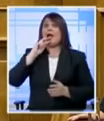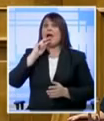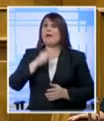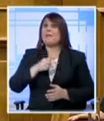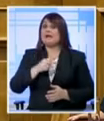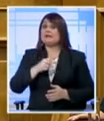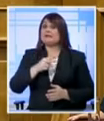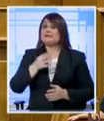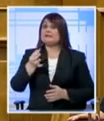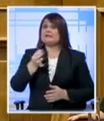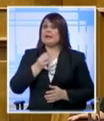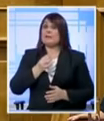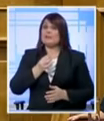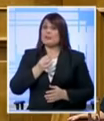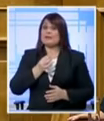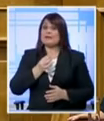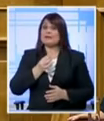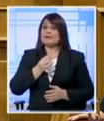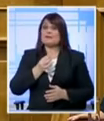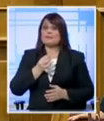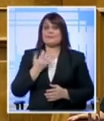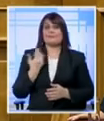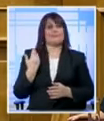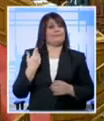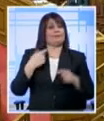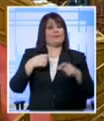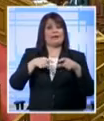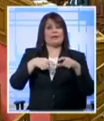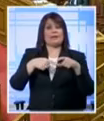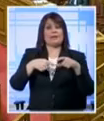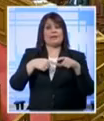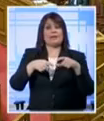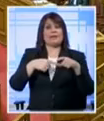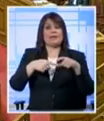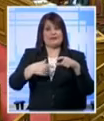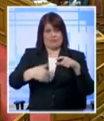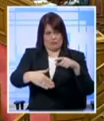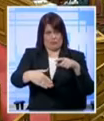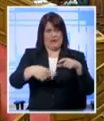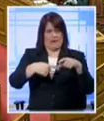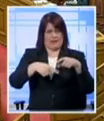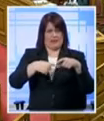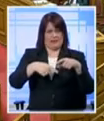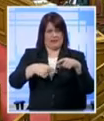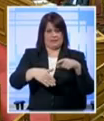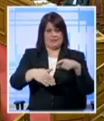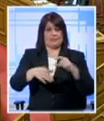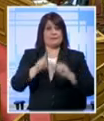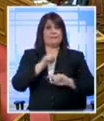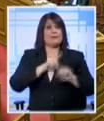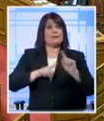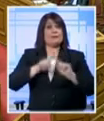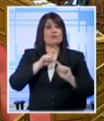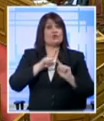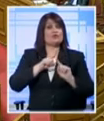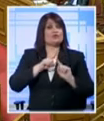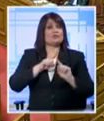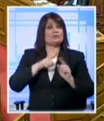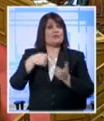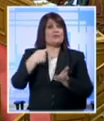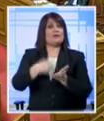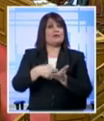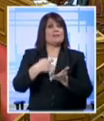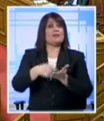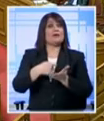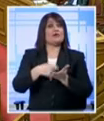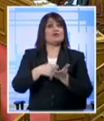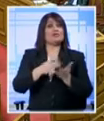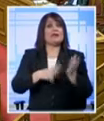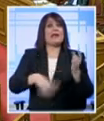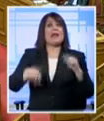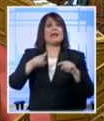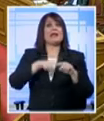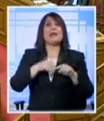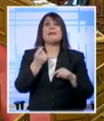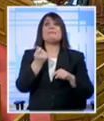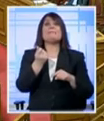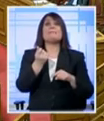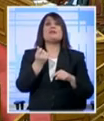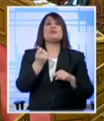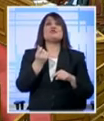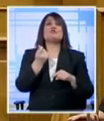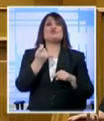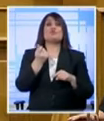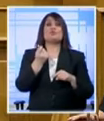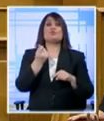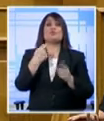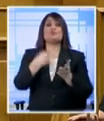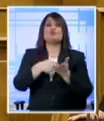Λαφαζάνη. Το Δεκέμβρη που έρχονται τα Χριστούγεννα, ποιος θα πληρώσει στους Έλληνες τους μισθούς και τις συντάξεις